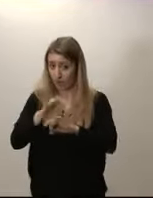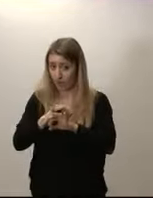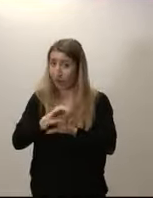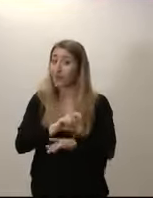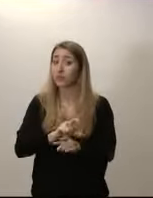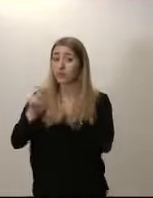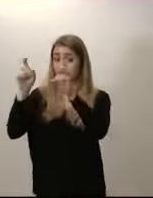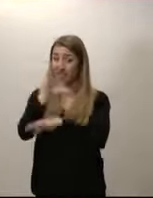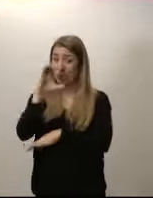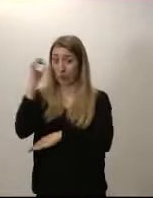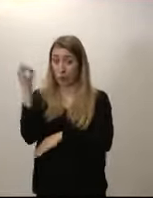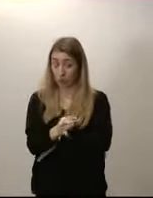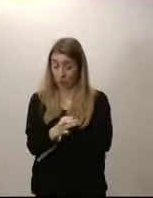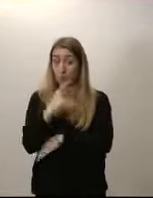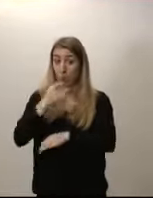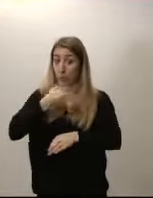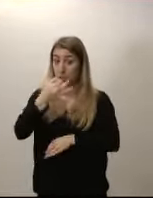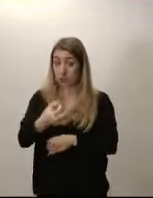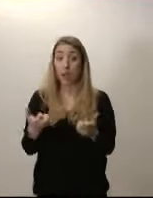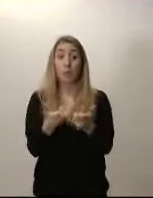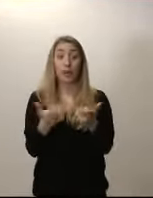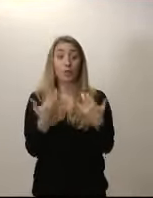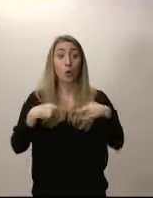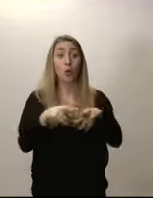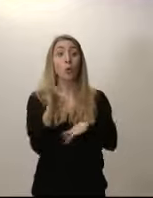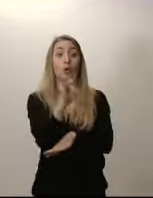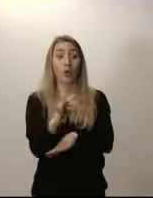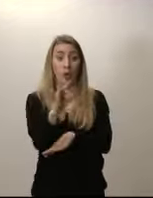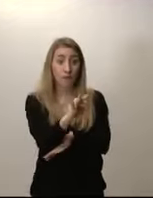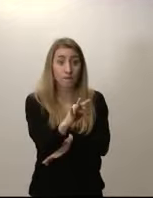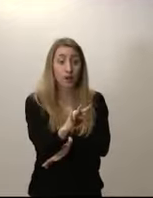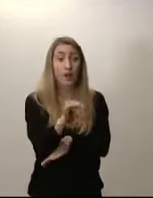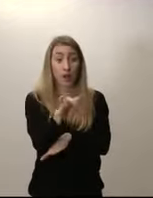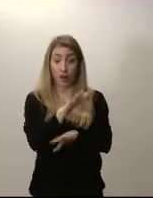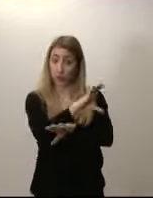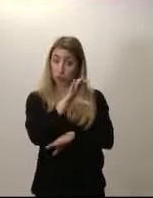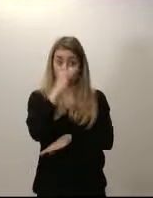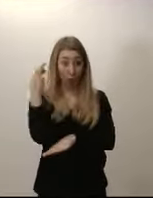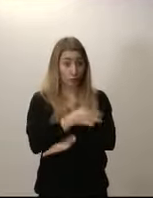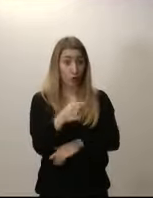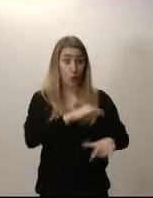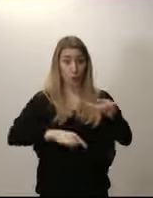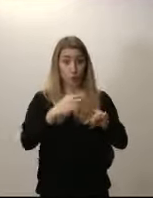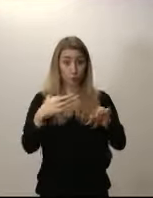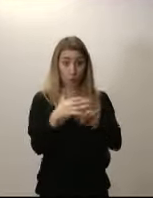100%. Et je peux vous les citer. Par exemple, au bout de la terrasse, il y a 100% de logements sociaux.